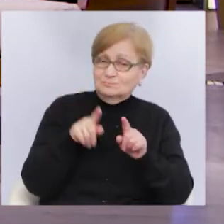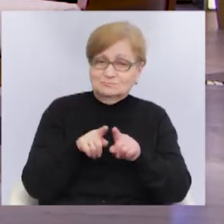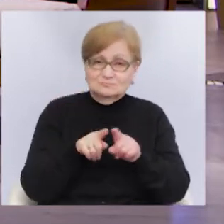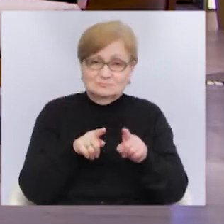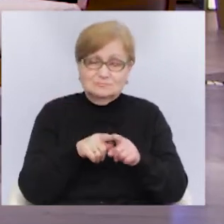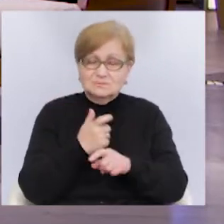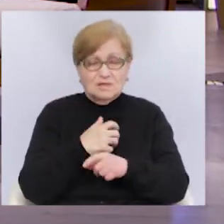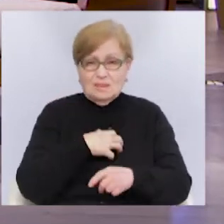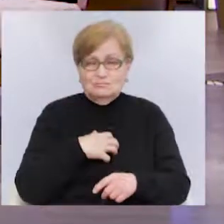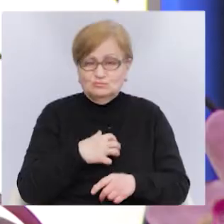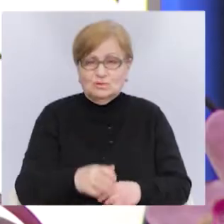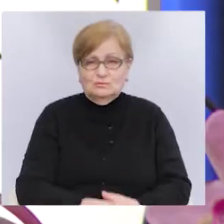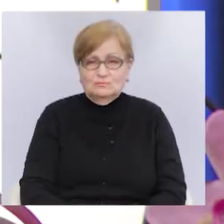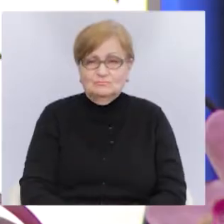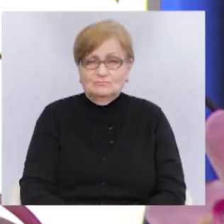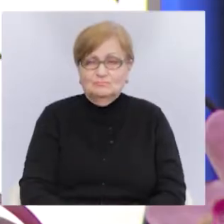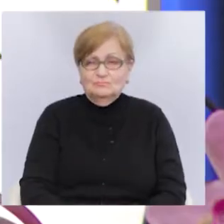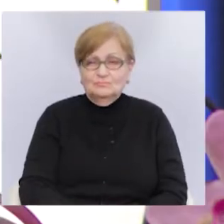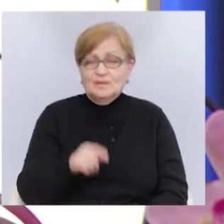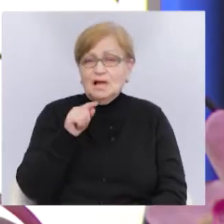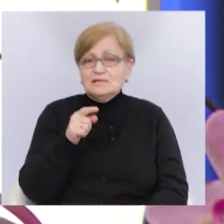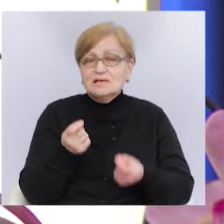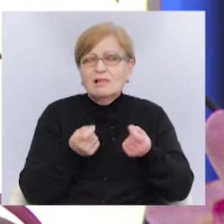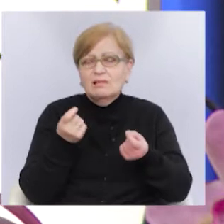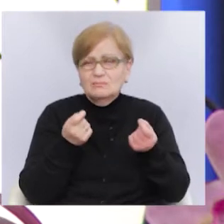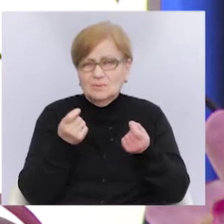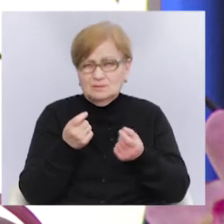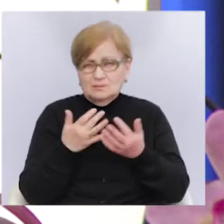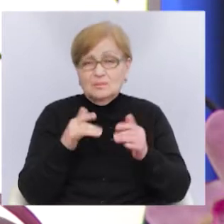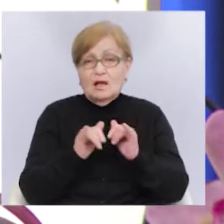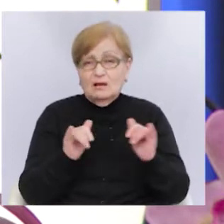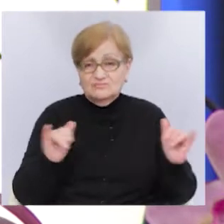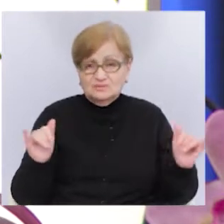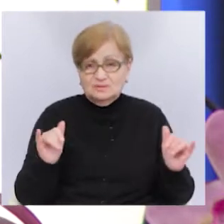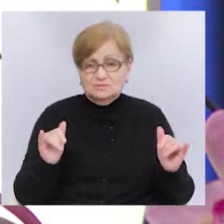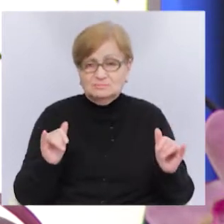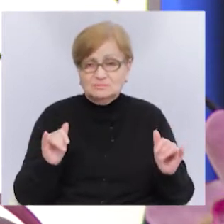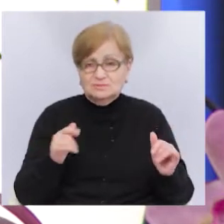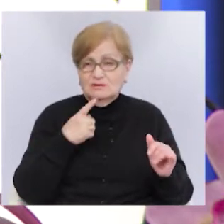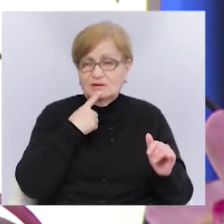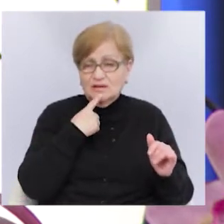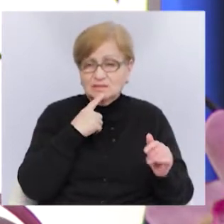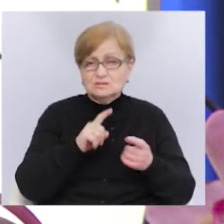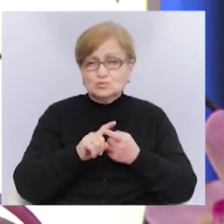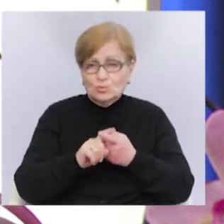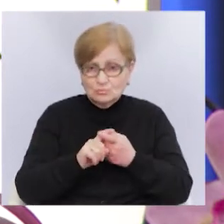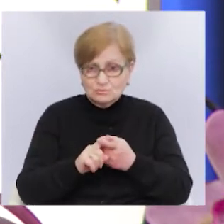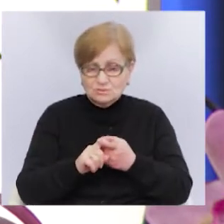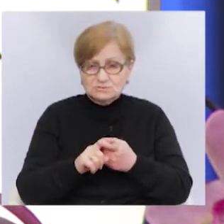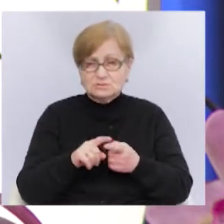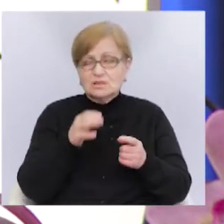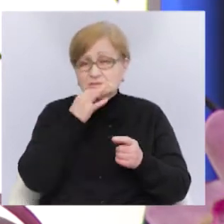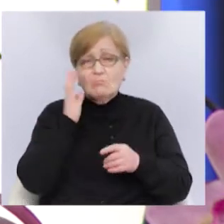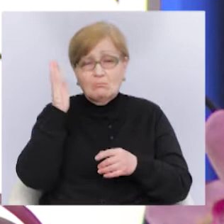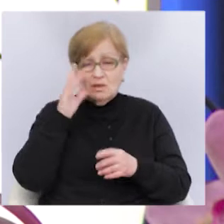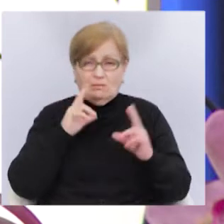ძალიან მნიშვნელოვანი რაღაცა. აი ეს ელემენტები ავითარებს ენას და კომუნიკაციას და შესაბამისად